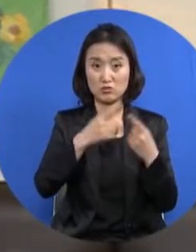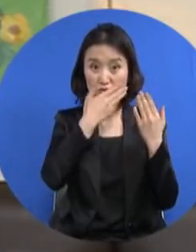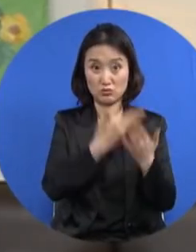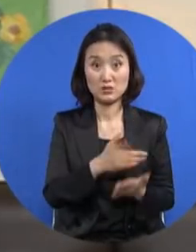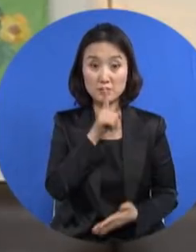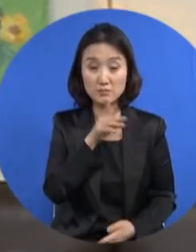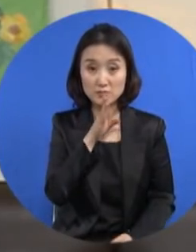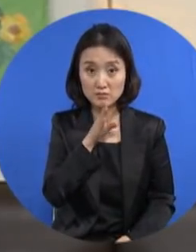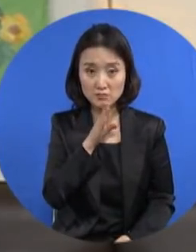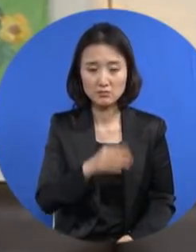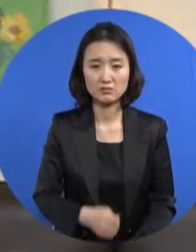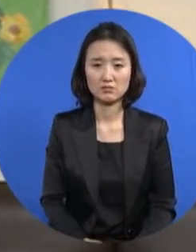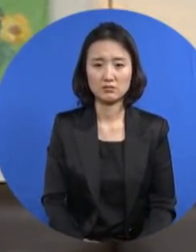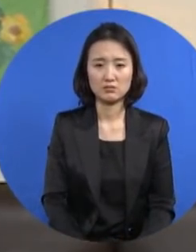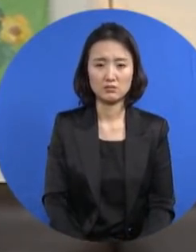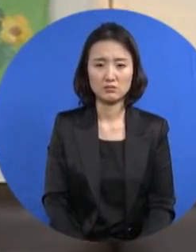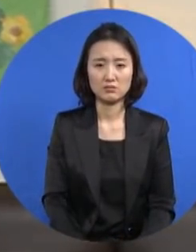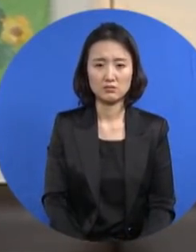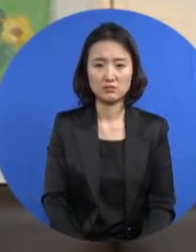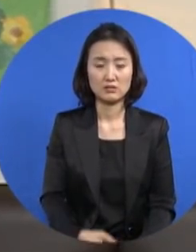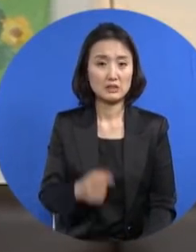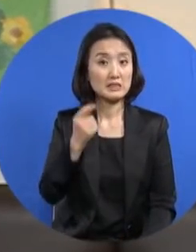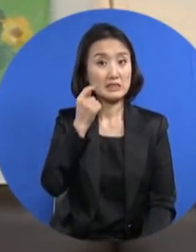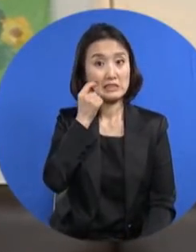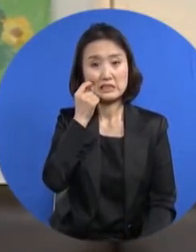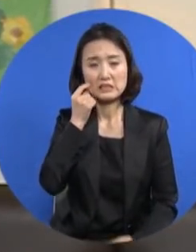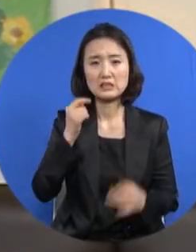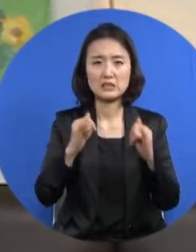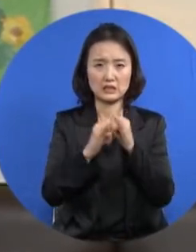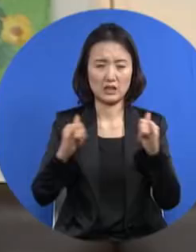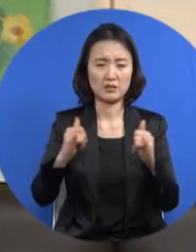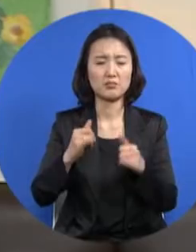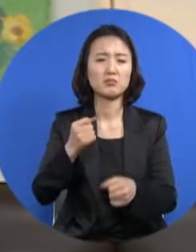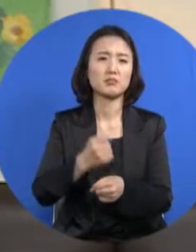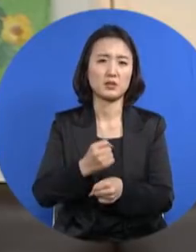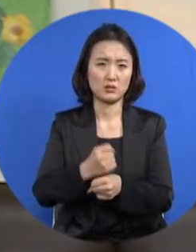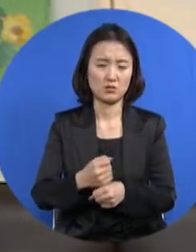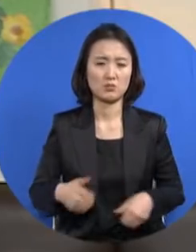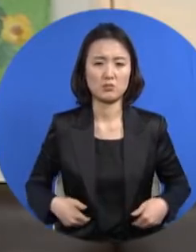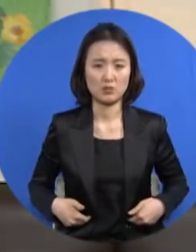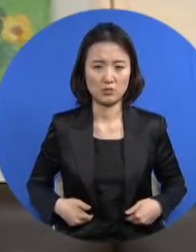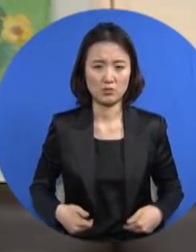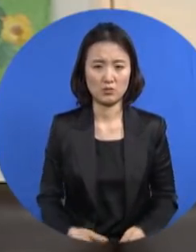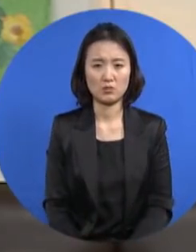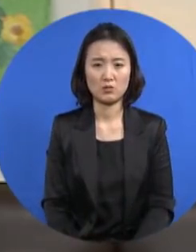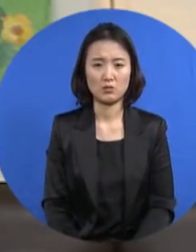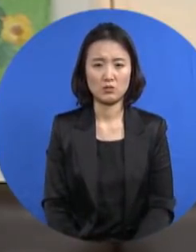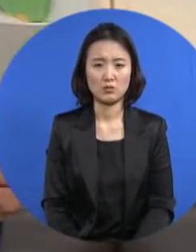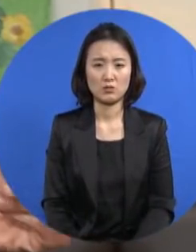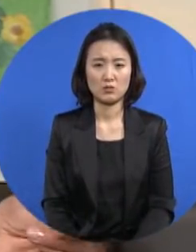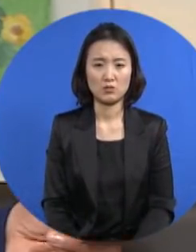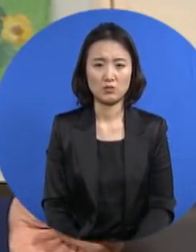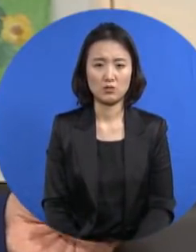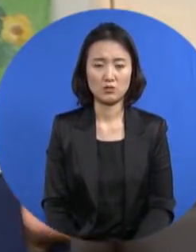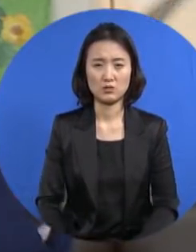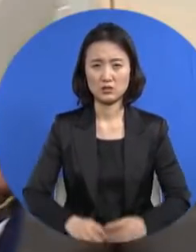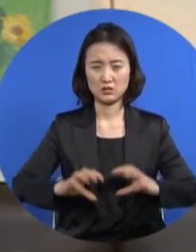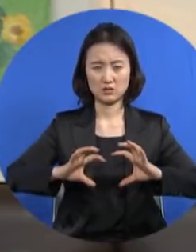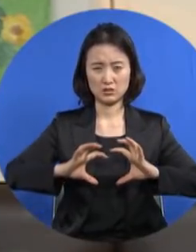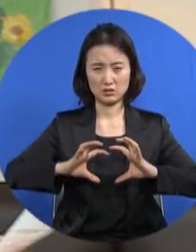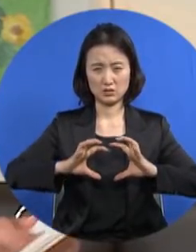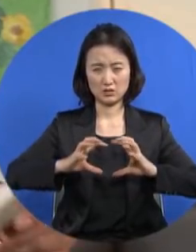이게 사실은 뭐냐면요, 인기 있는 사람을 만들어라예요. 저희 회사에서도요, 전 세계에서